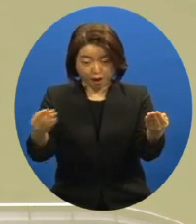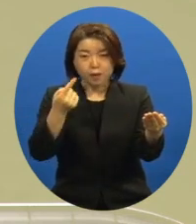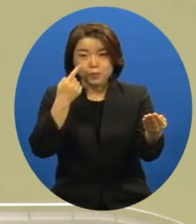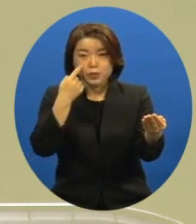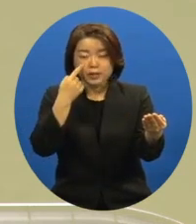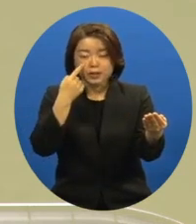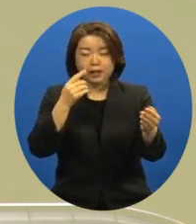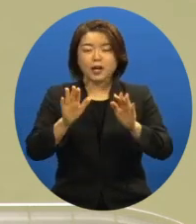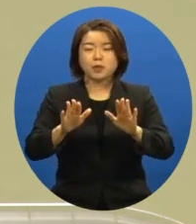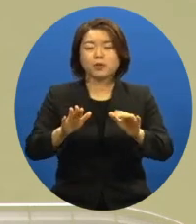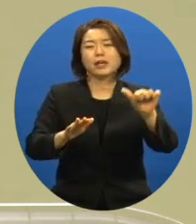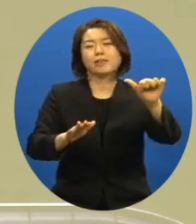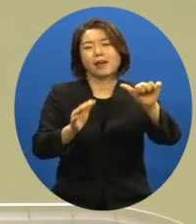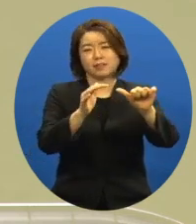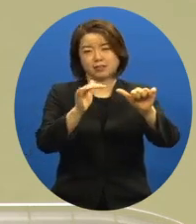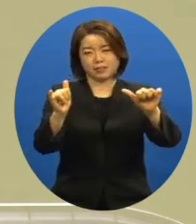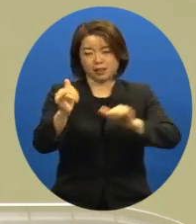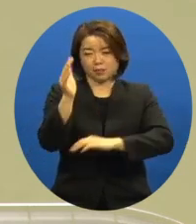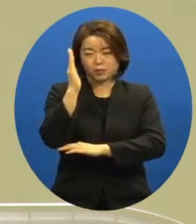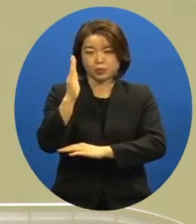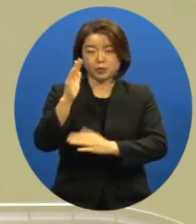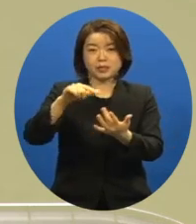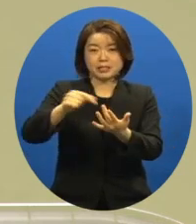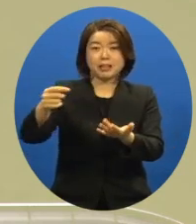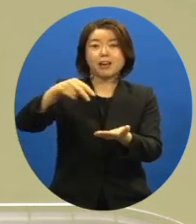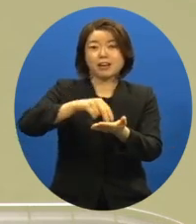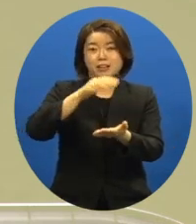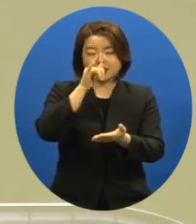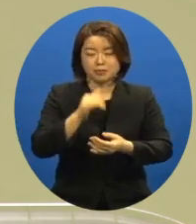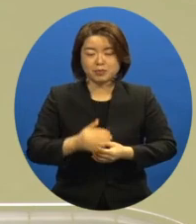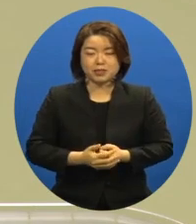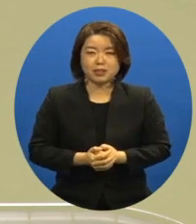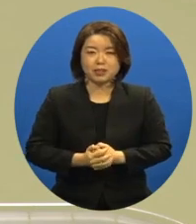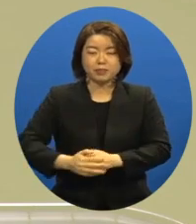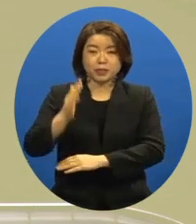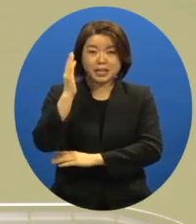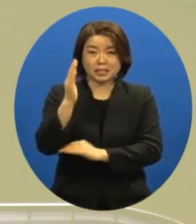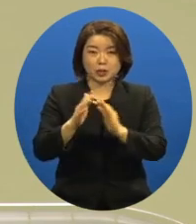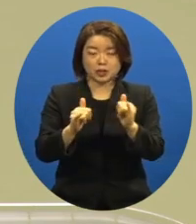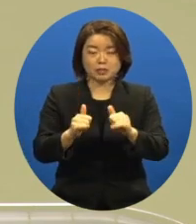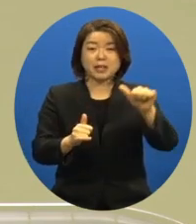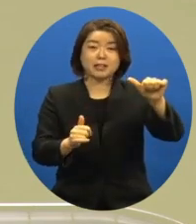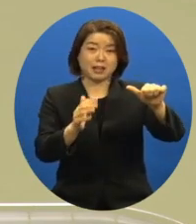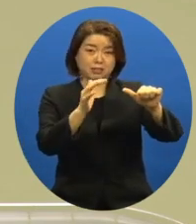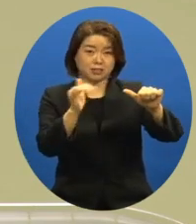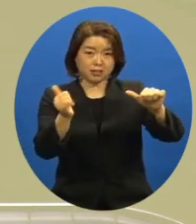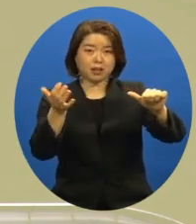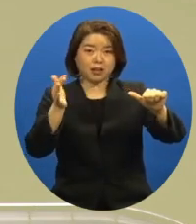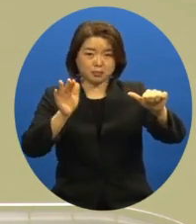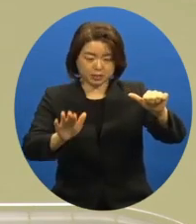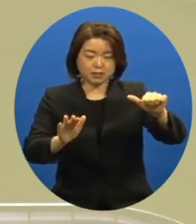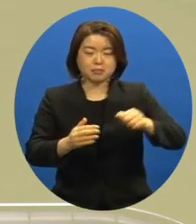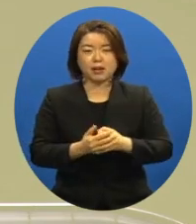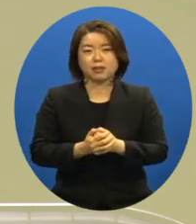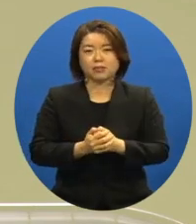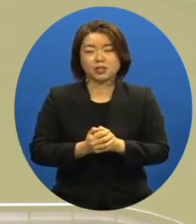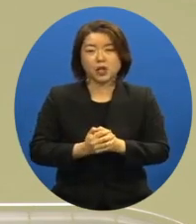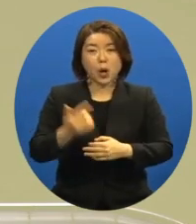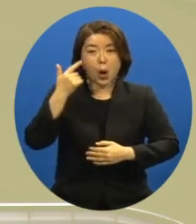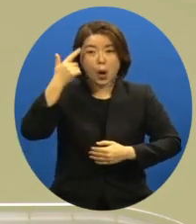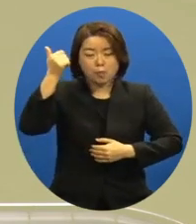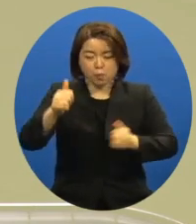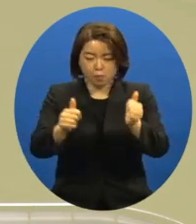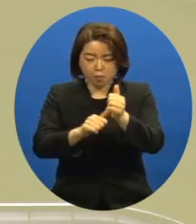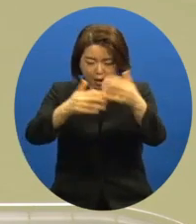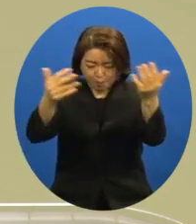분의 설교자를 세워주셨습니다. 설교자는 다섯 분이지만 사실 목사님들